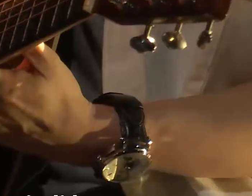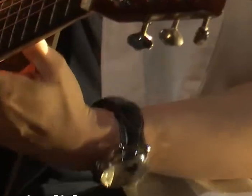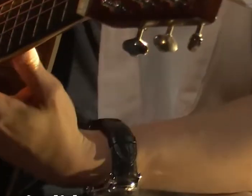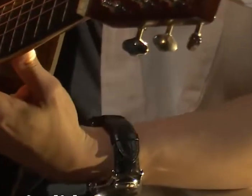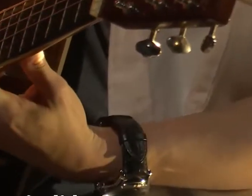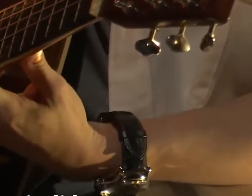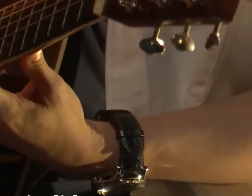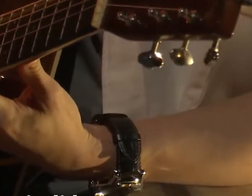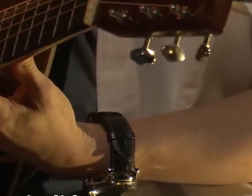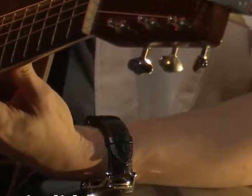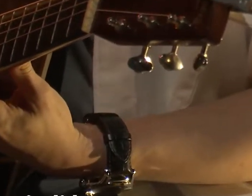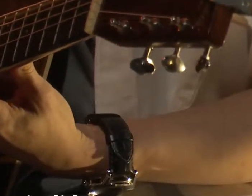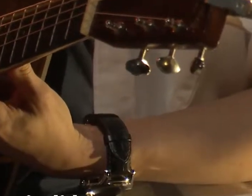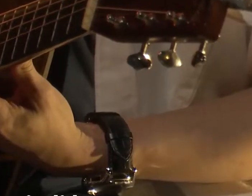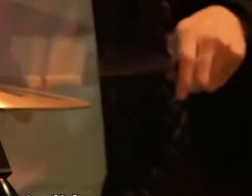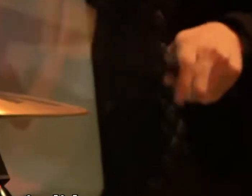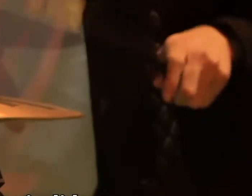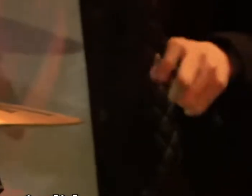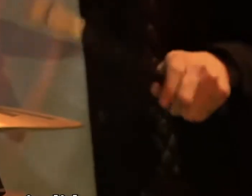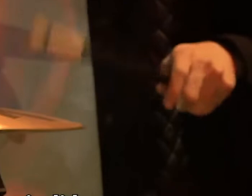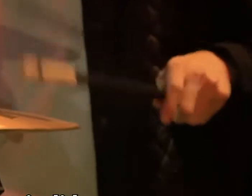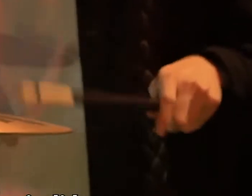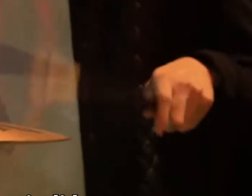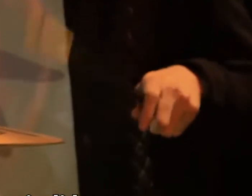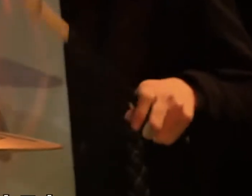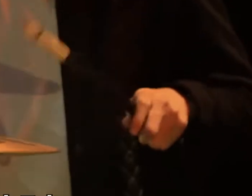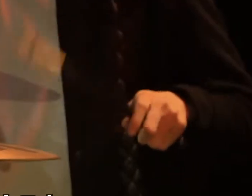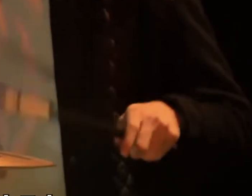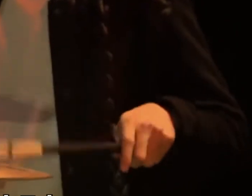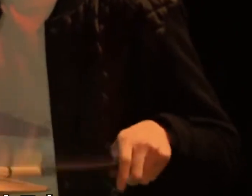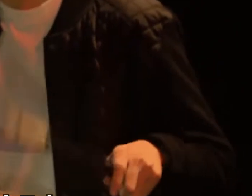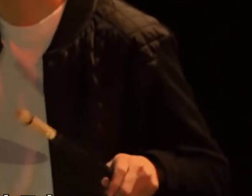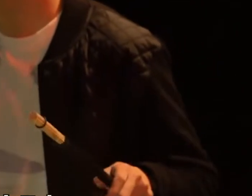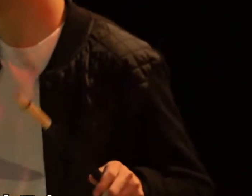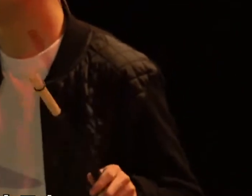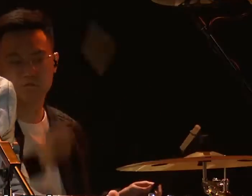mengubah hidup menjadi baru.